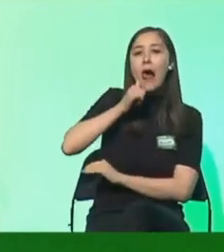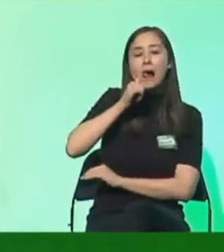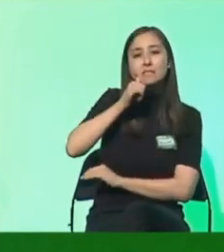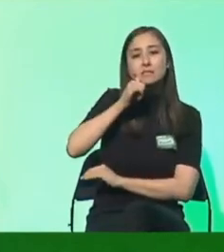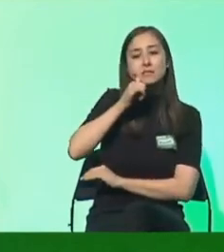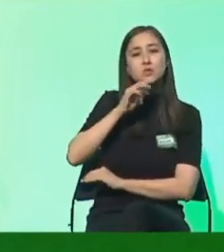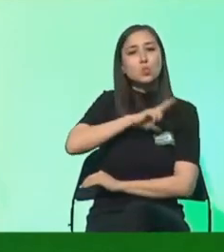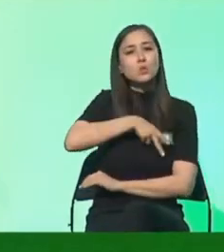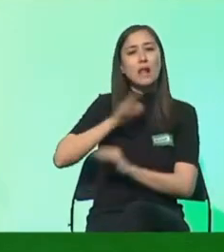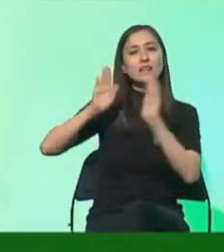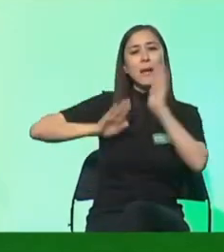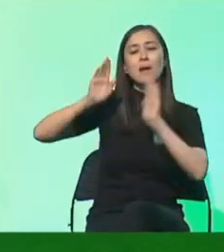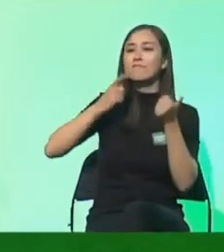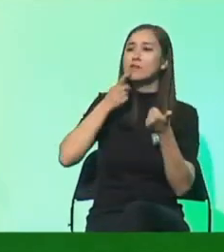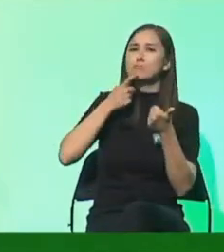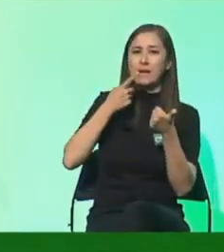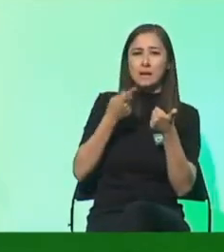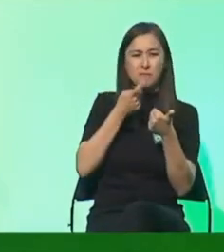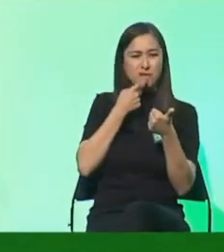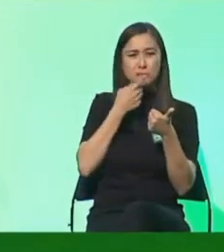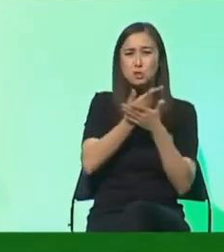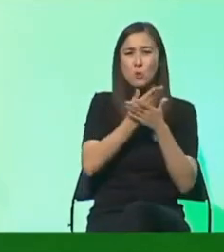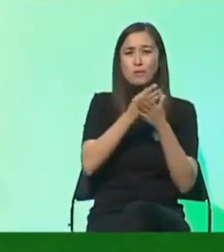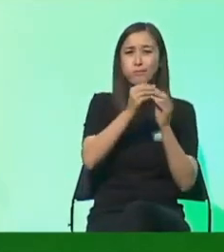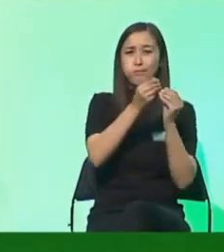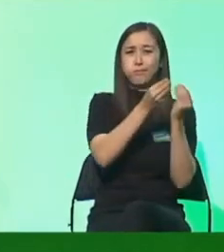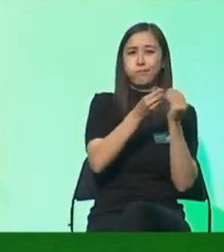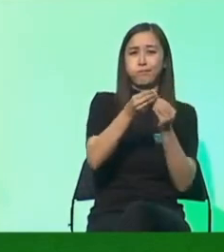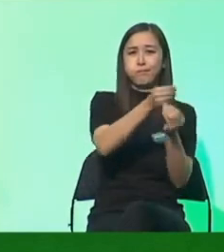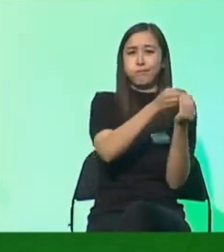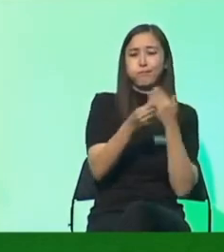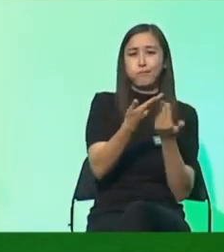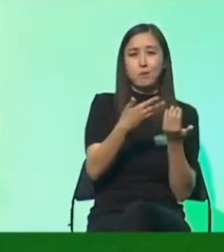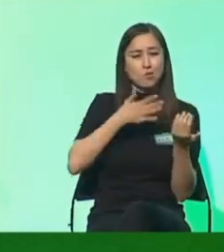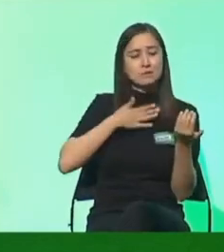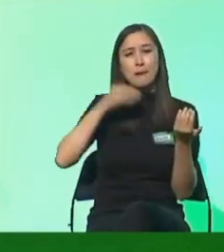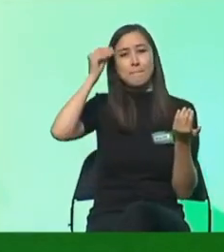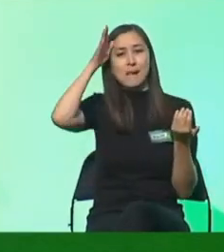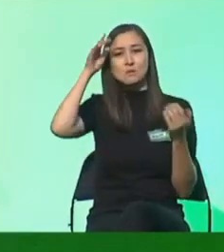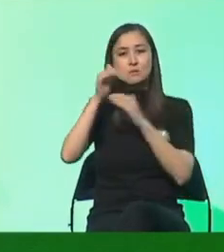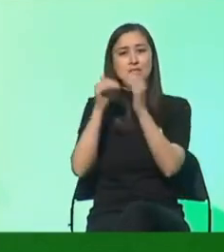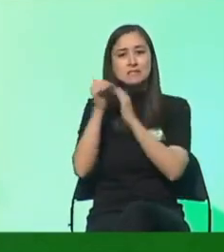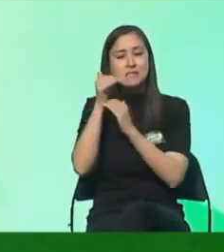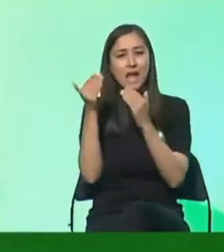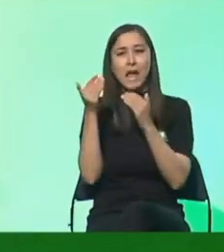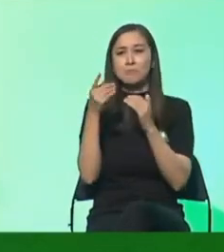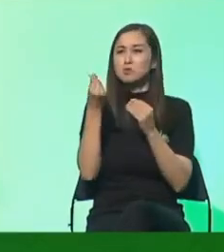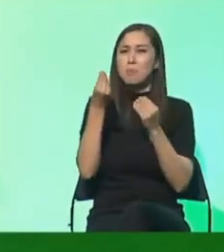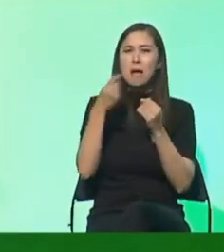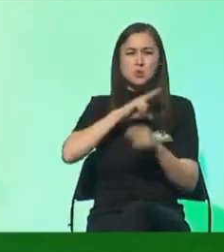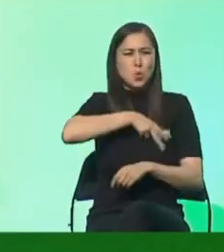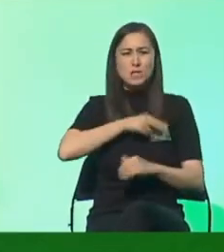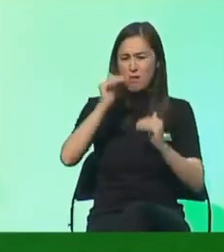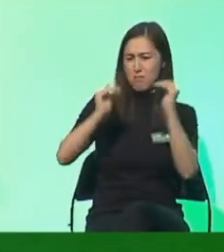Versprechen. Aber dieses Versprechen, und das sehen wir, ist es brüchig geworden. Unser Bildungssystem reproduziert soziale Ungleichheit, an manchen